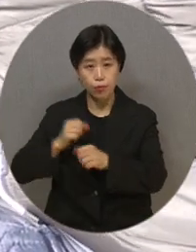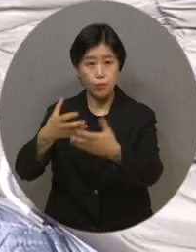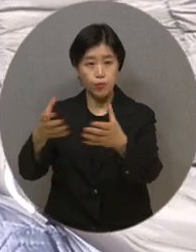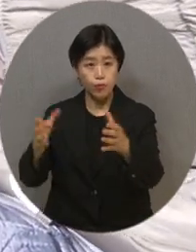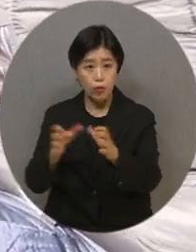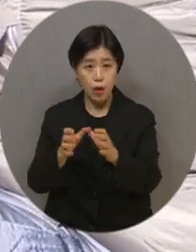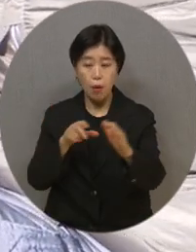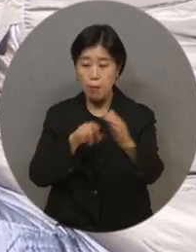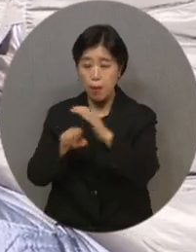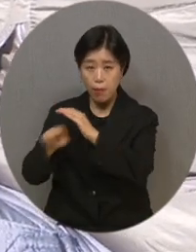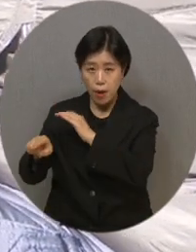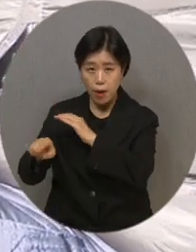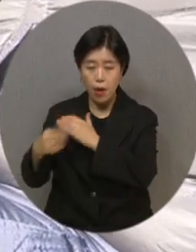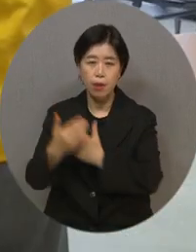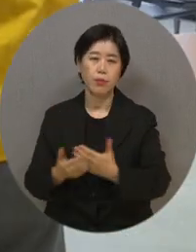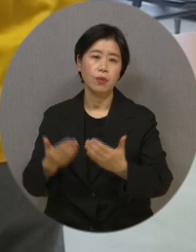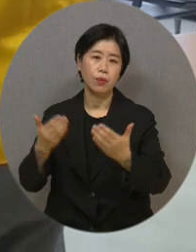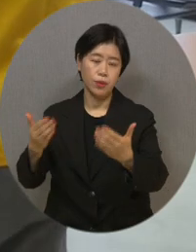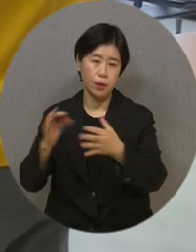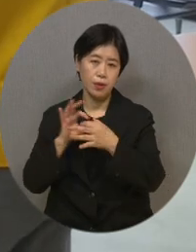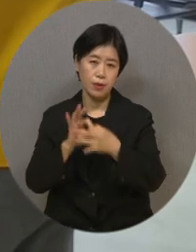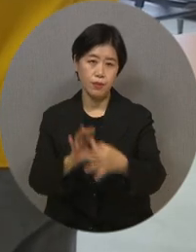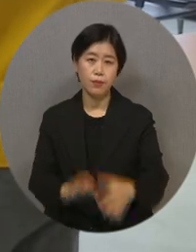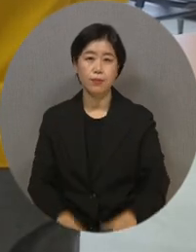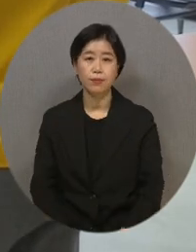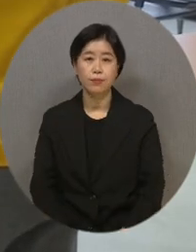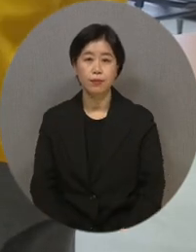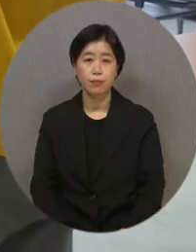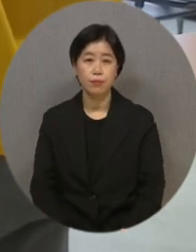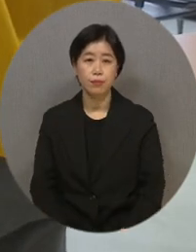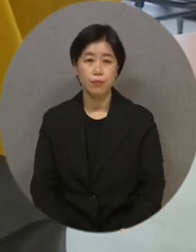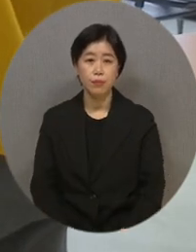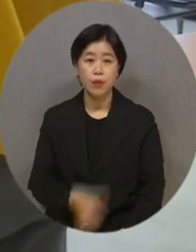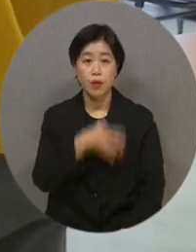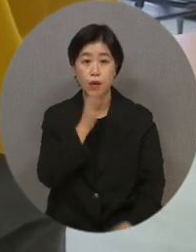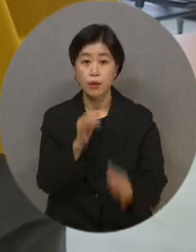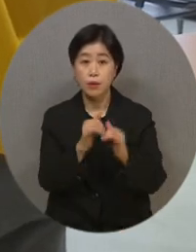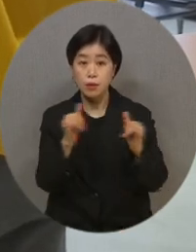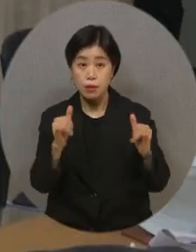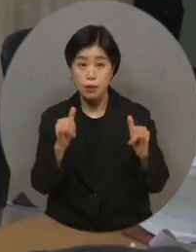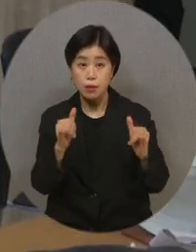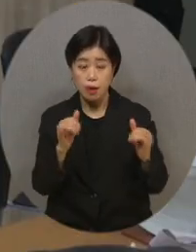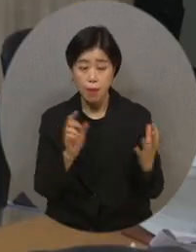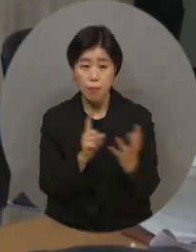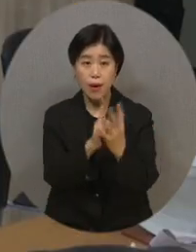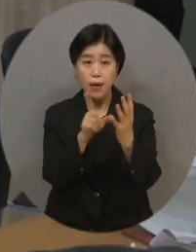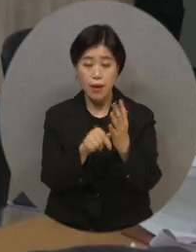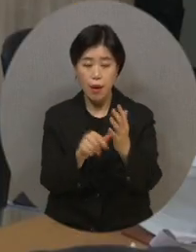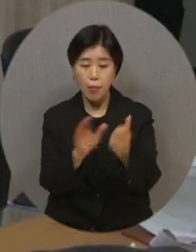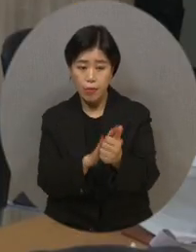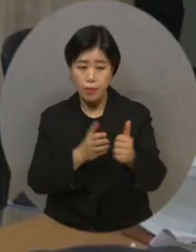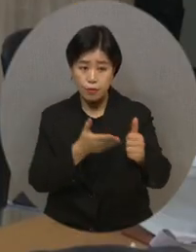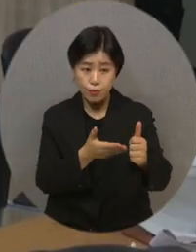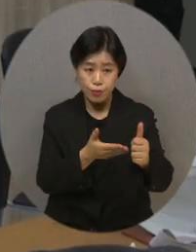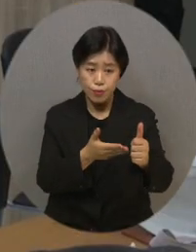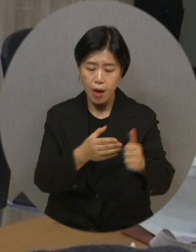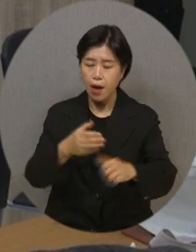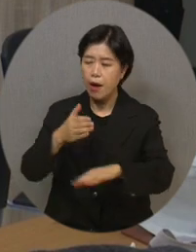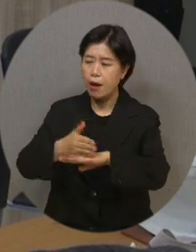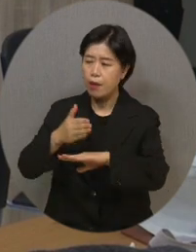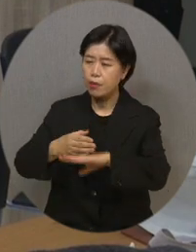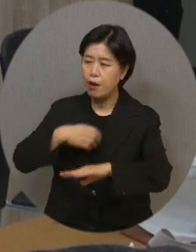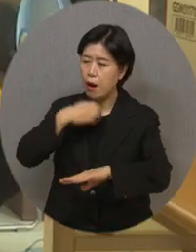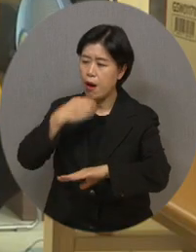다방면에서 꾸준히 활동을 이어갑니다. 봉사단은 어르신들이 감동의 눈물을 흘리며 감사를 전하는 모습을